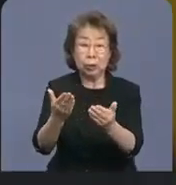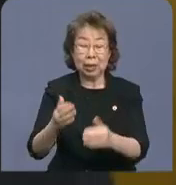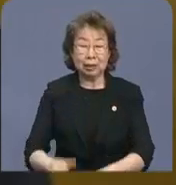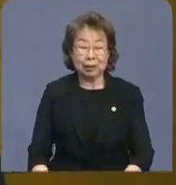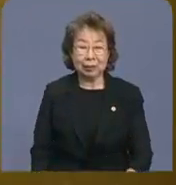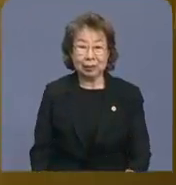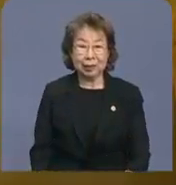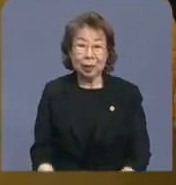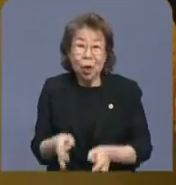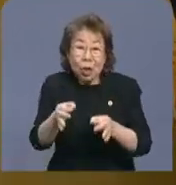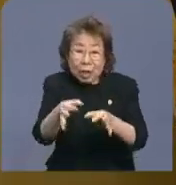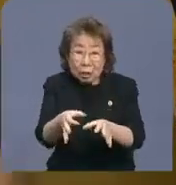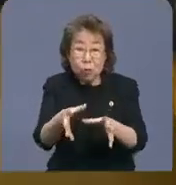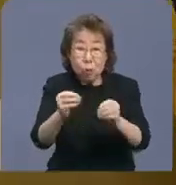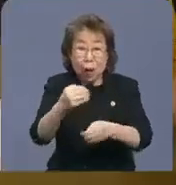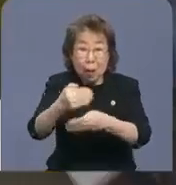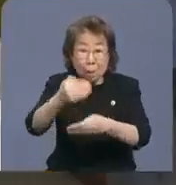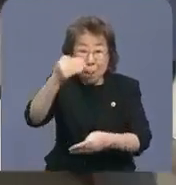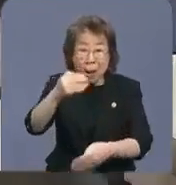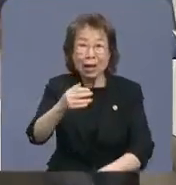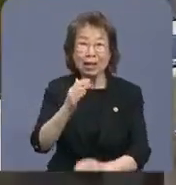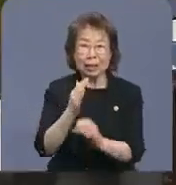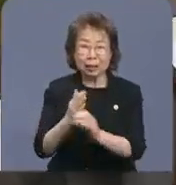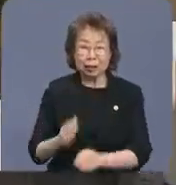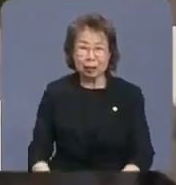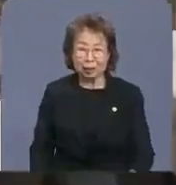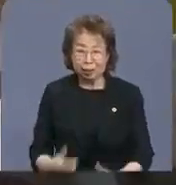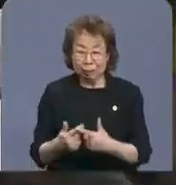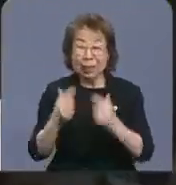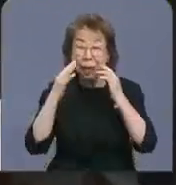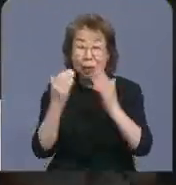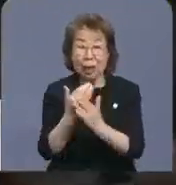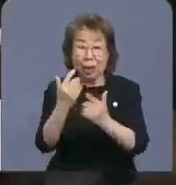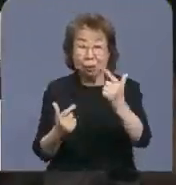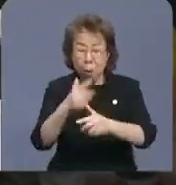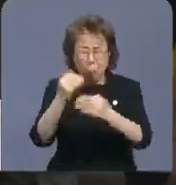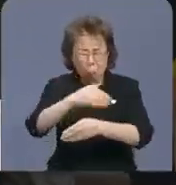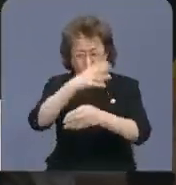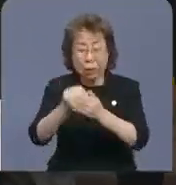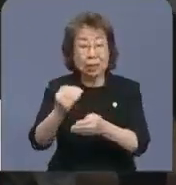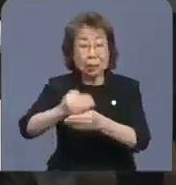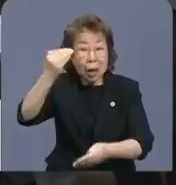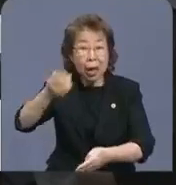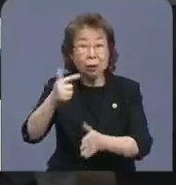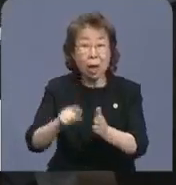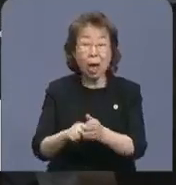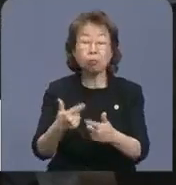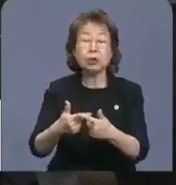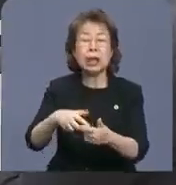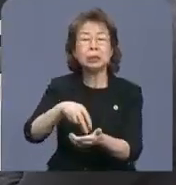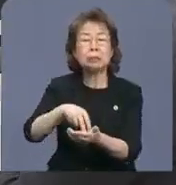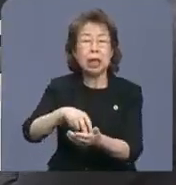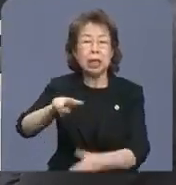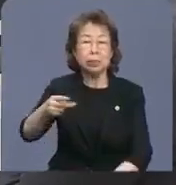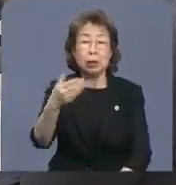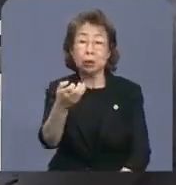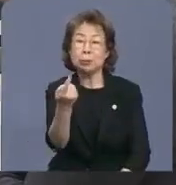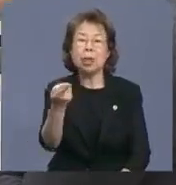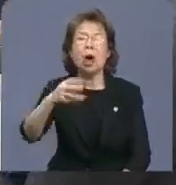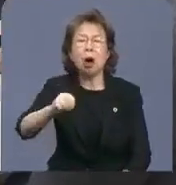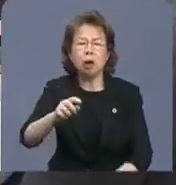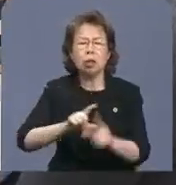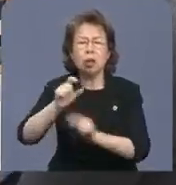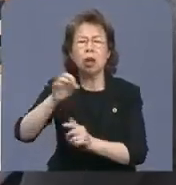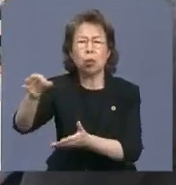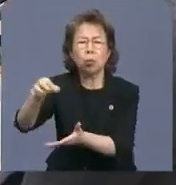착한 기부도 물꼬를 터 씁니다 해운대의 수목원을 완전 개방 하려면 부산시 차원에서 290 1억 원을 더